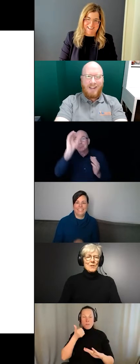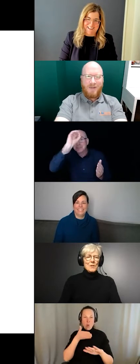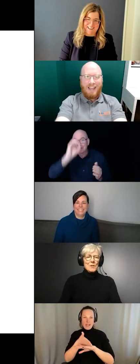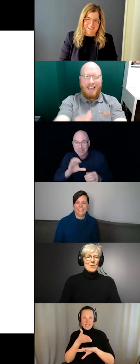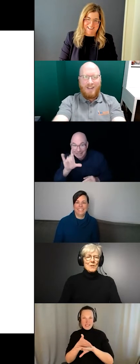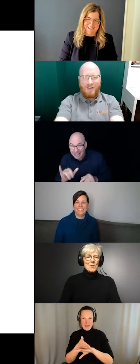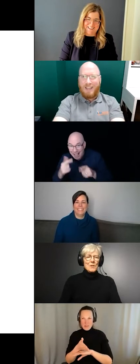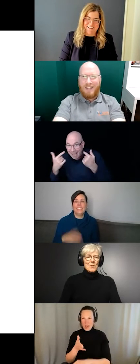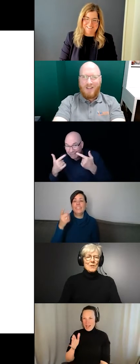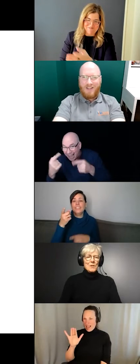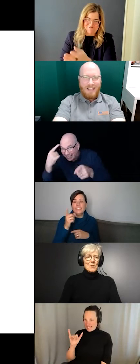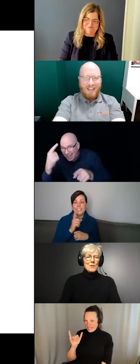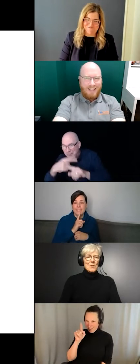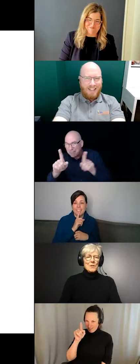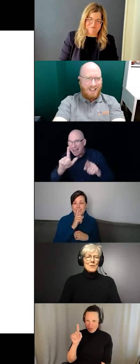rendre le langage plus accessible?